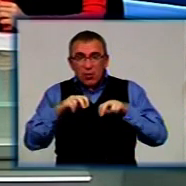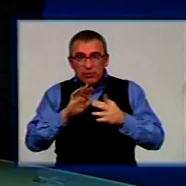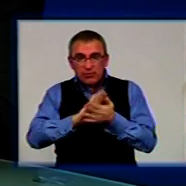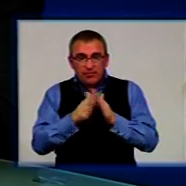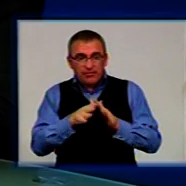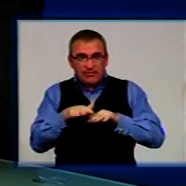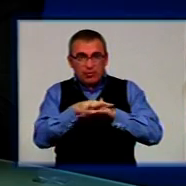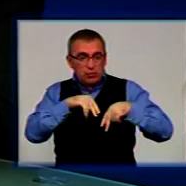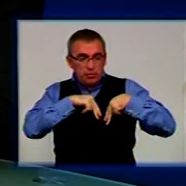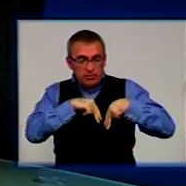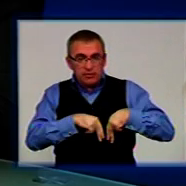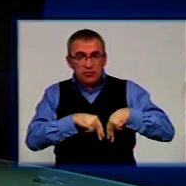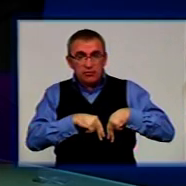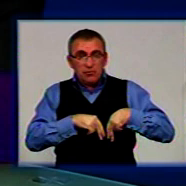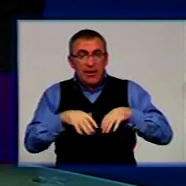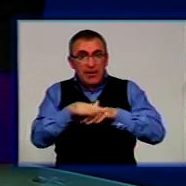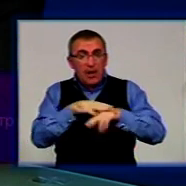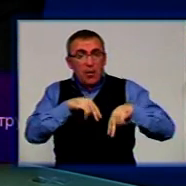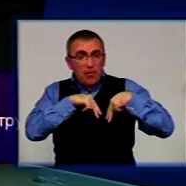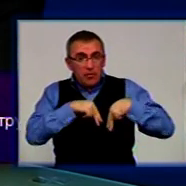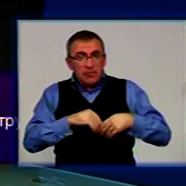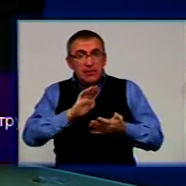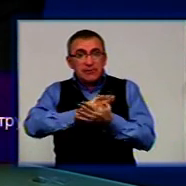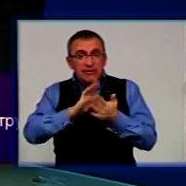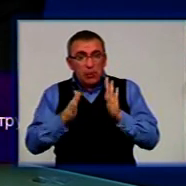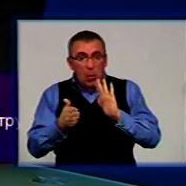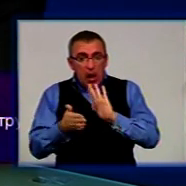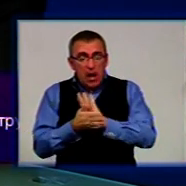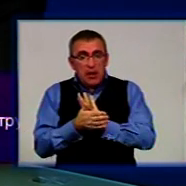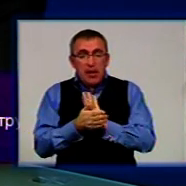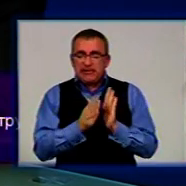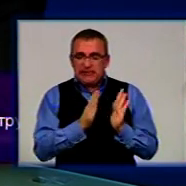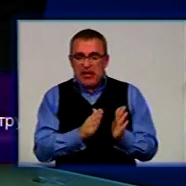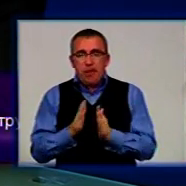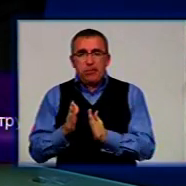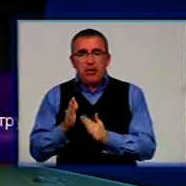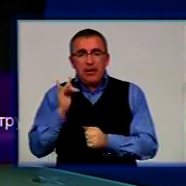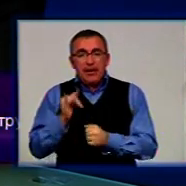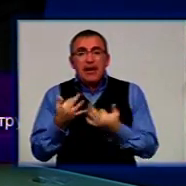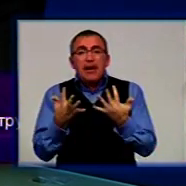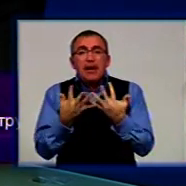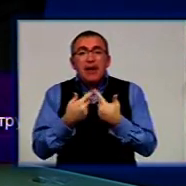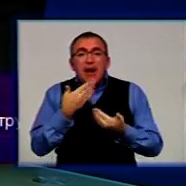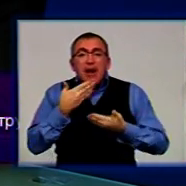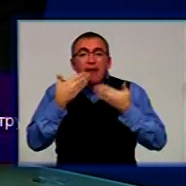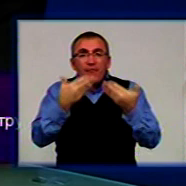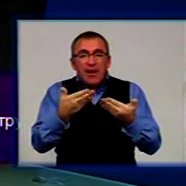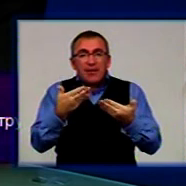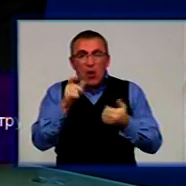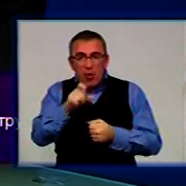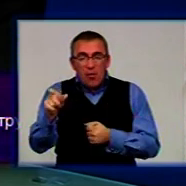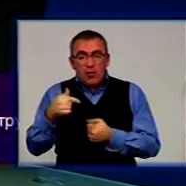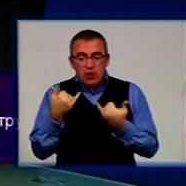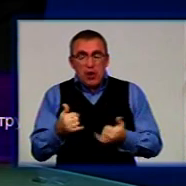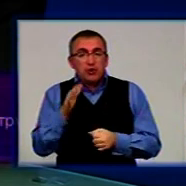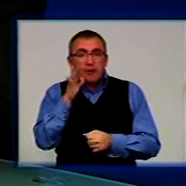ситуацію на ринку праці, то хочу зазначити, що на ринку праці ситуація стабільна, і кількість звернень громадян на даний час,